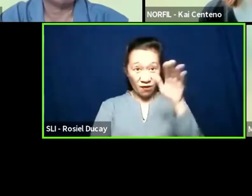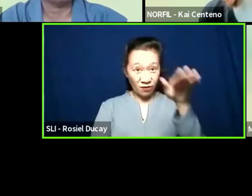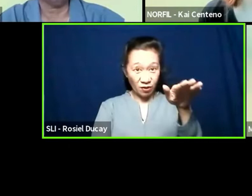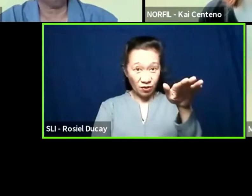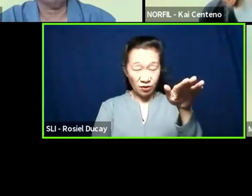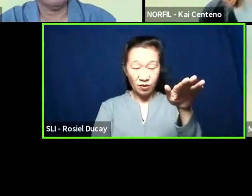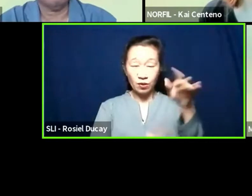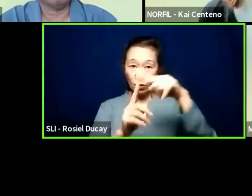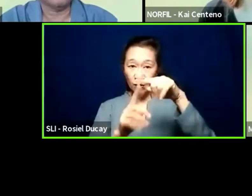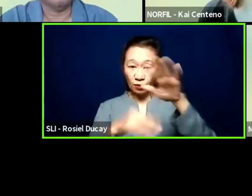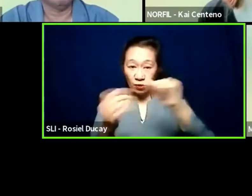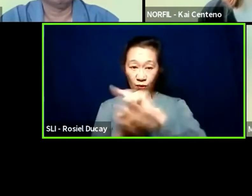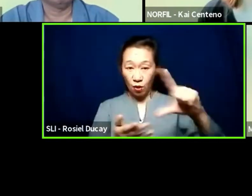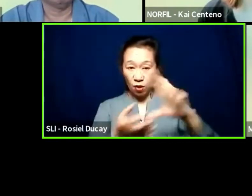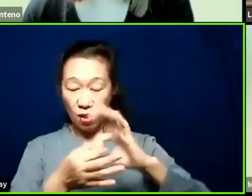sa ating lahat.